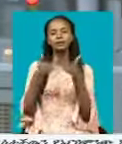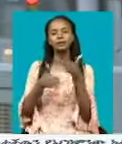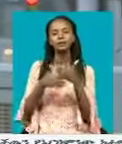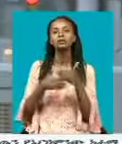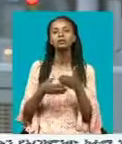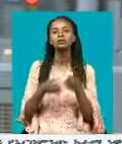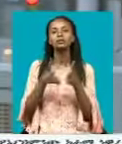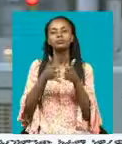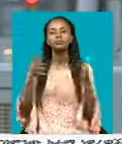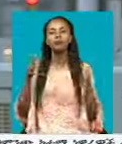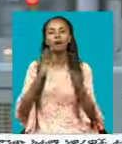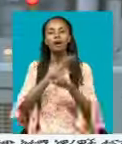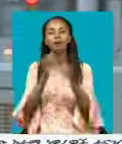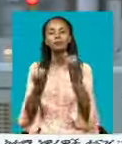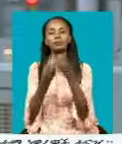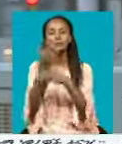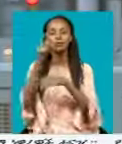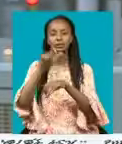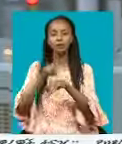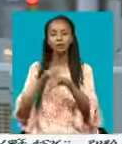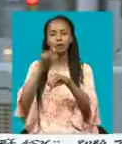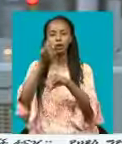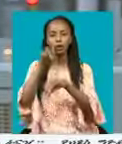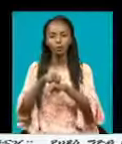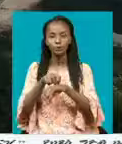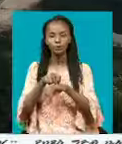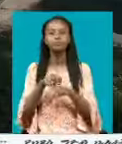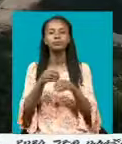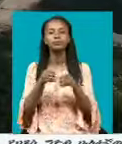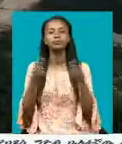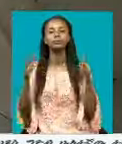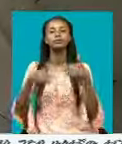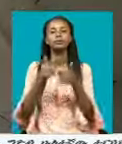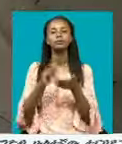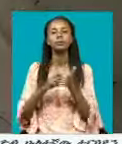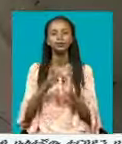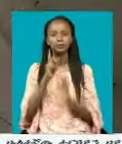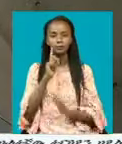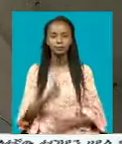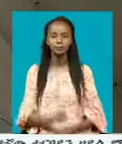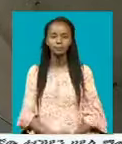ደረጃ አፕዴት እያደረግን ኃይል የሚመነጭበትን ጊዜ በወቅቱ አፕዴት እያደረግን እንሄዳለን ማለት ነው።